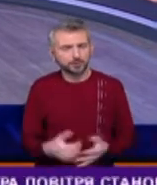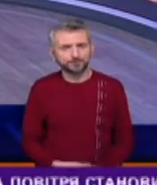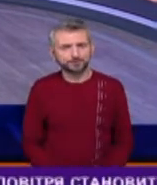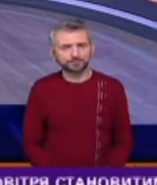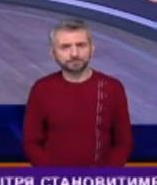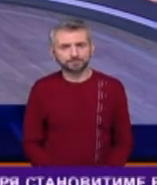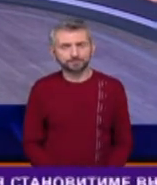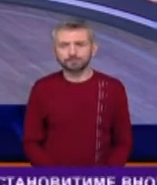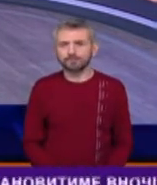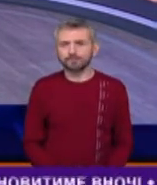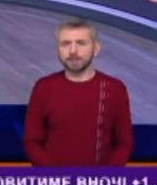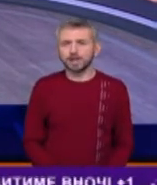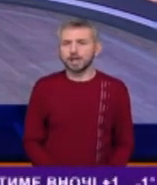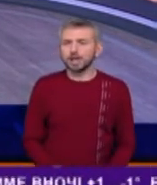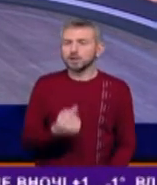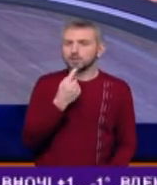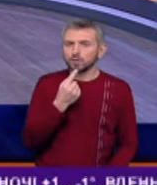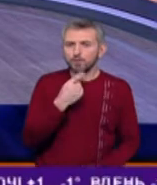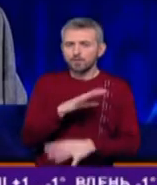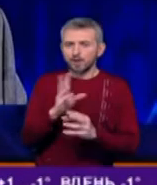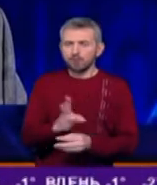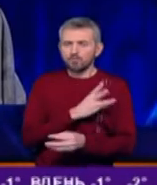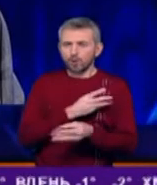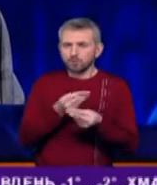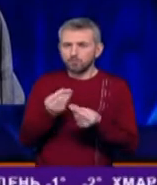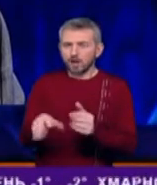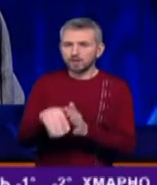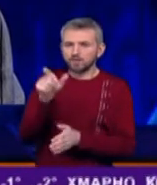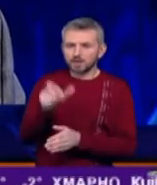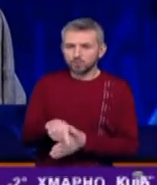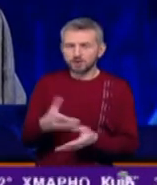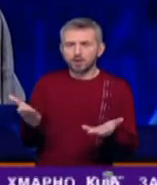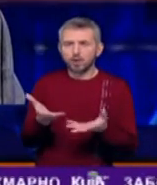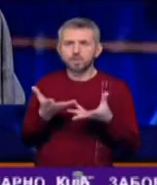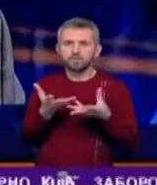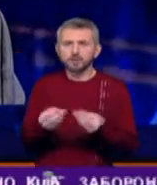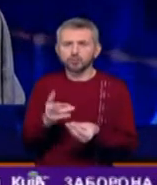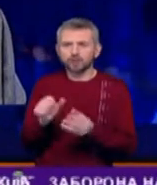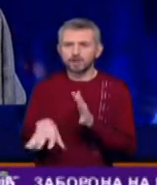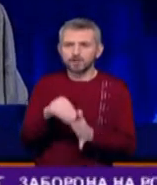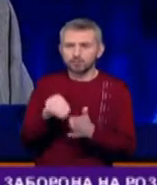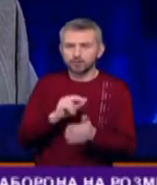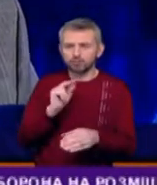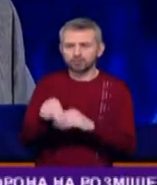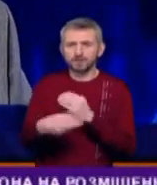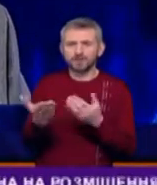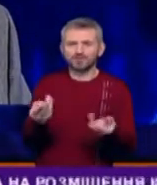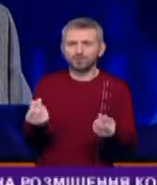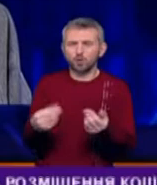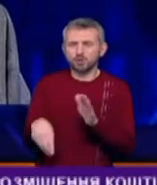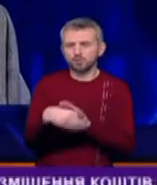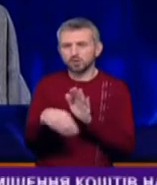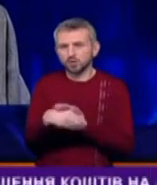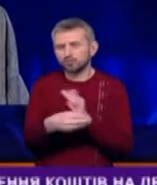Як вам виглядає? Спроби загалом мотивувати виборця чи певним чином вплинути на вибори через якісь грошові підкупи і